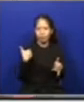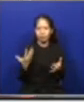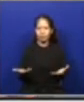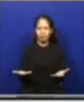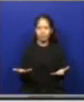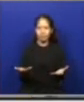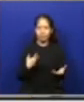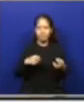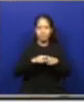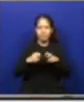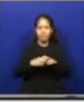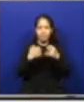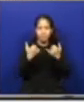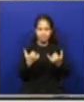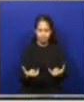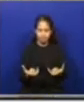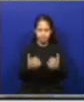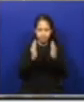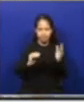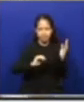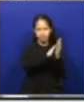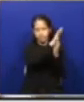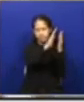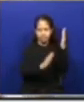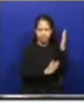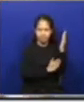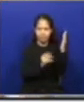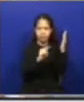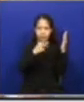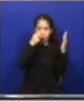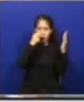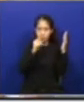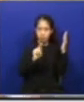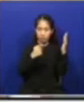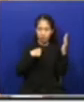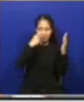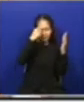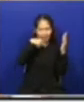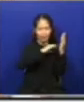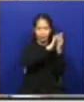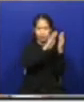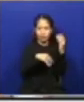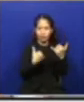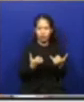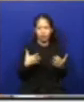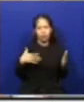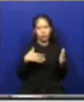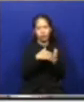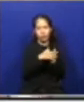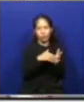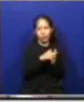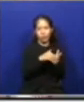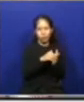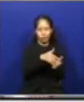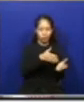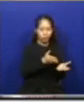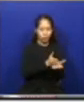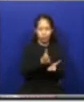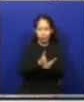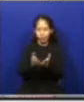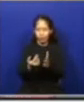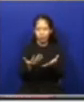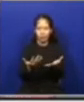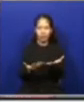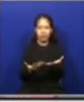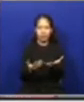ตนี้ทำให้คนไทยทั้งประเทศได้เห็นนะคะว่าประเทศไทยยังมีความอ่อนแอในหลายๆด้านไม่ว่าจะเป็นการถึง